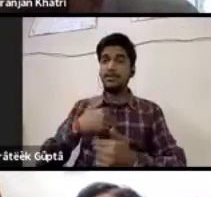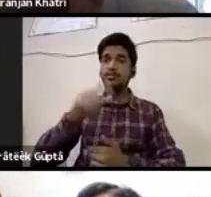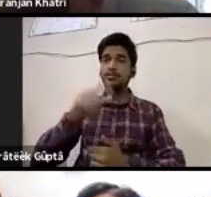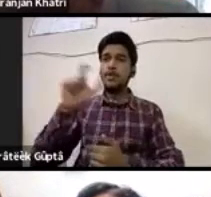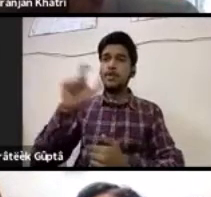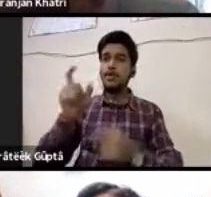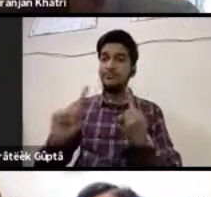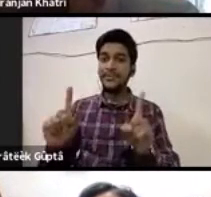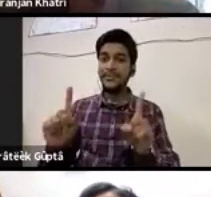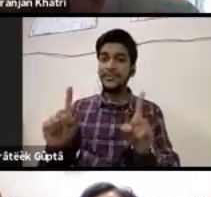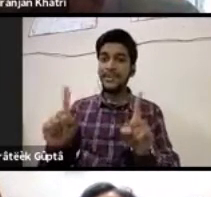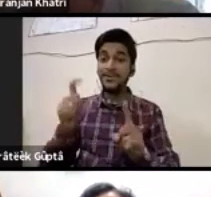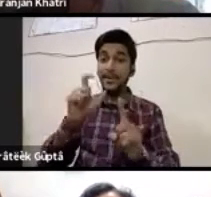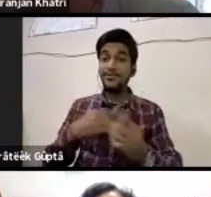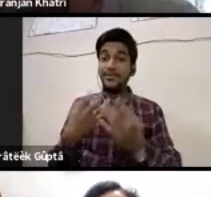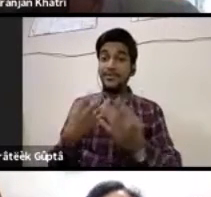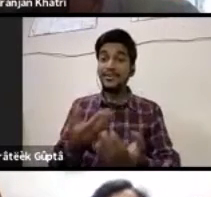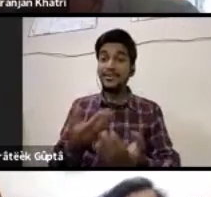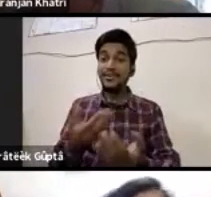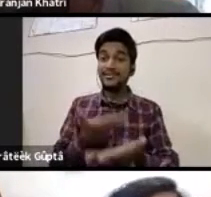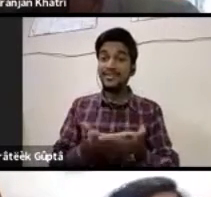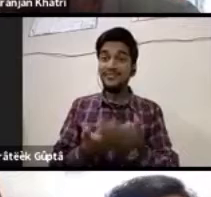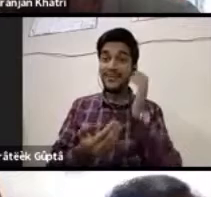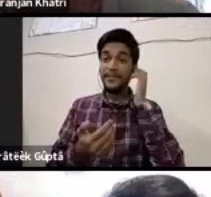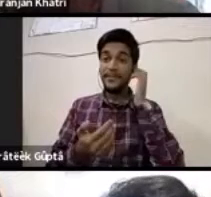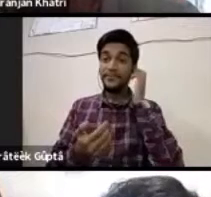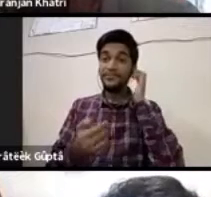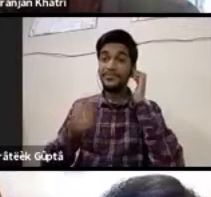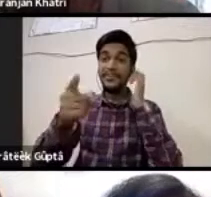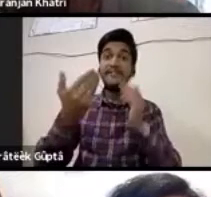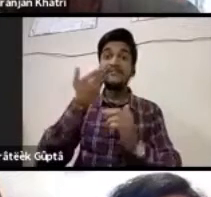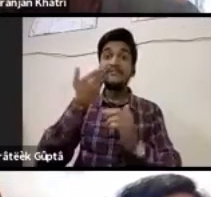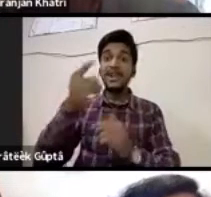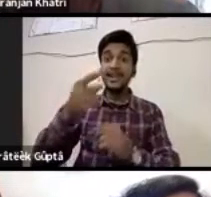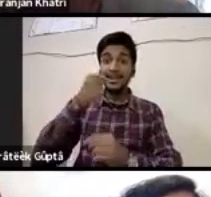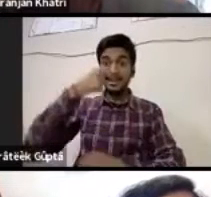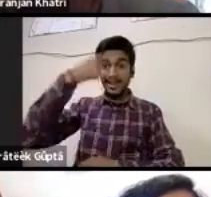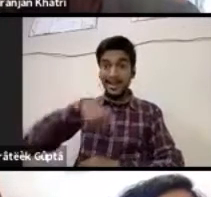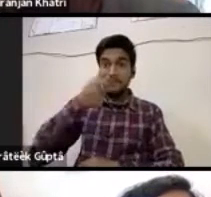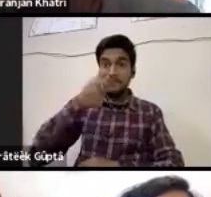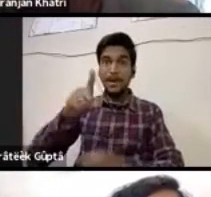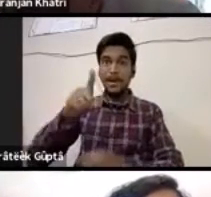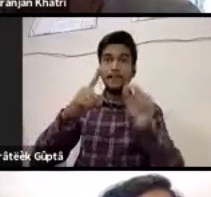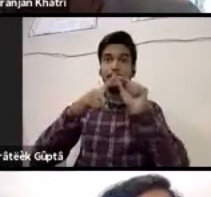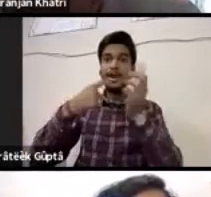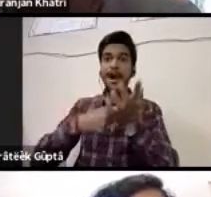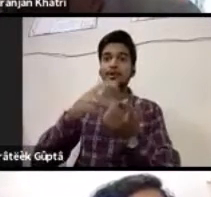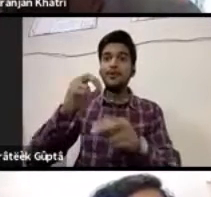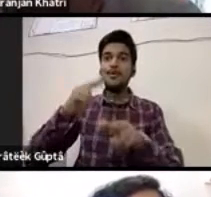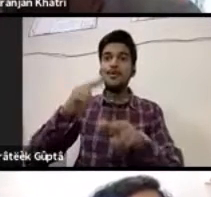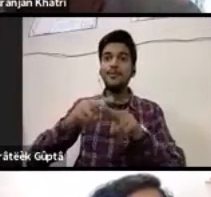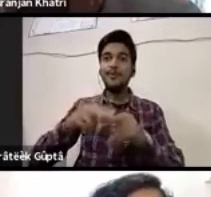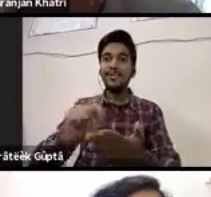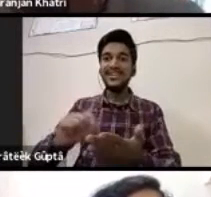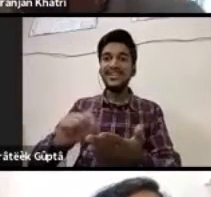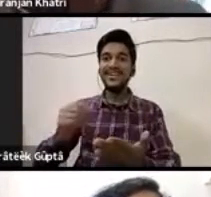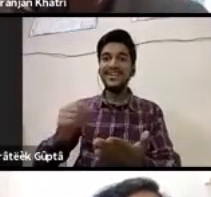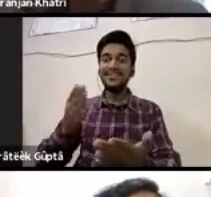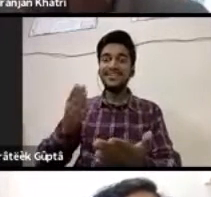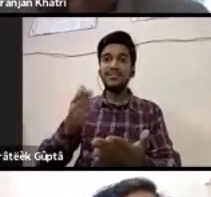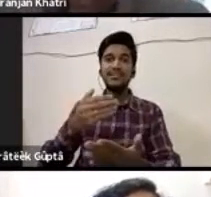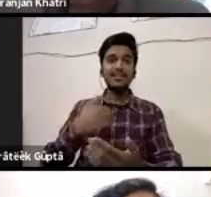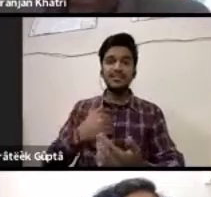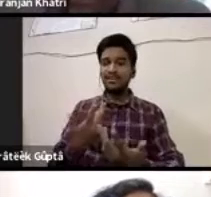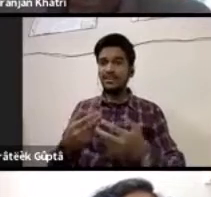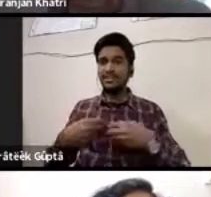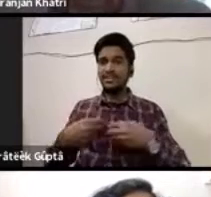एट दैट टाइम, knowing fully well Indian education system, कि Indian education system में 10+2 करने के बिना आप